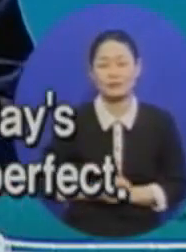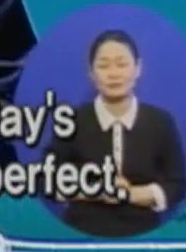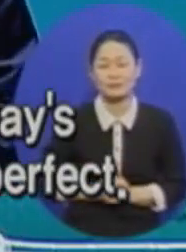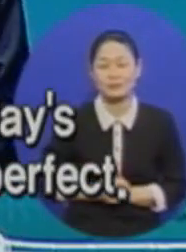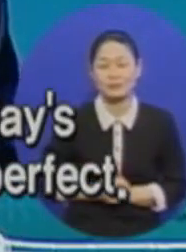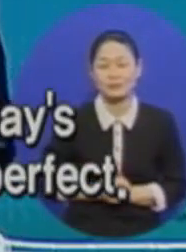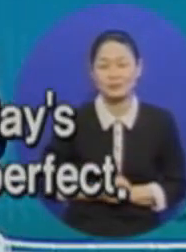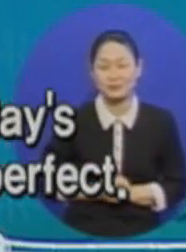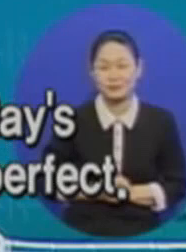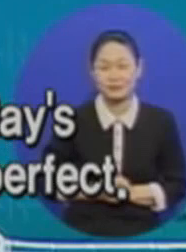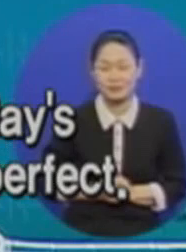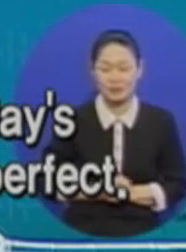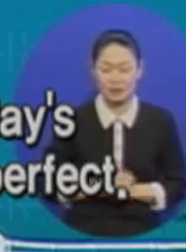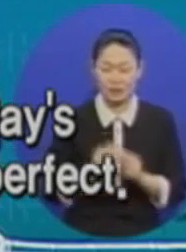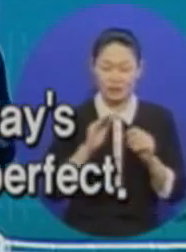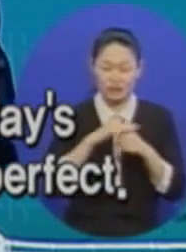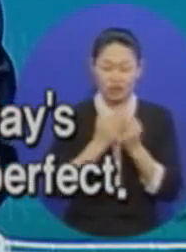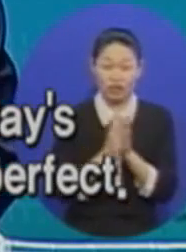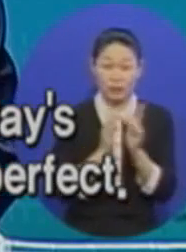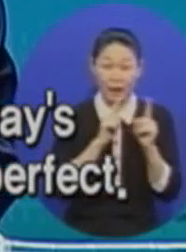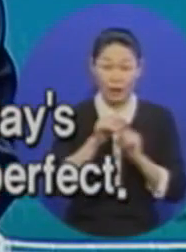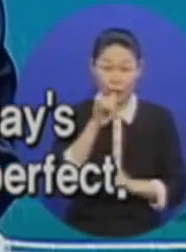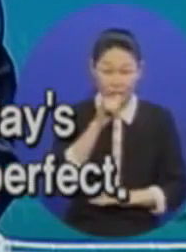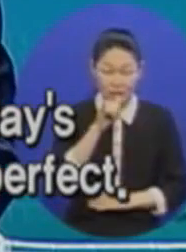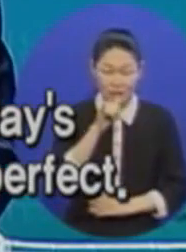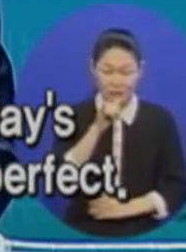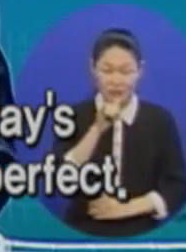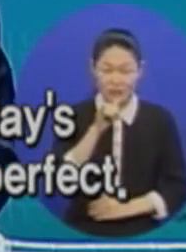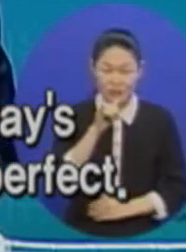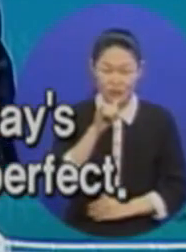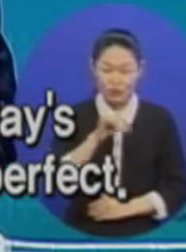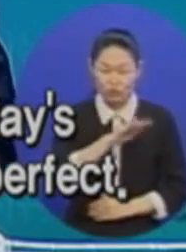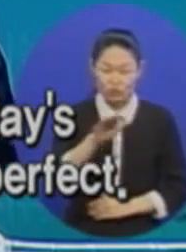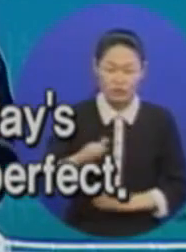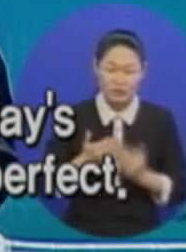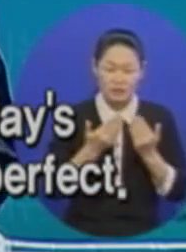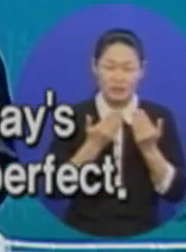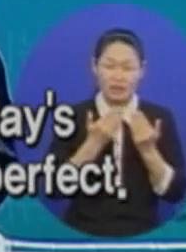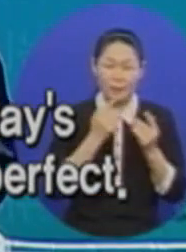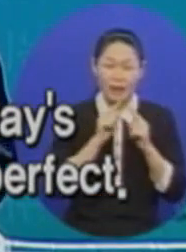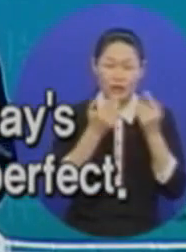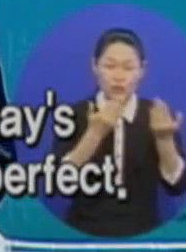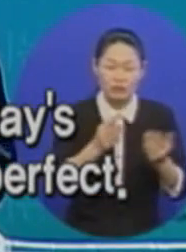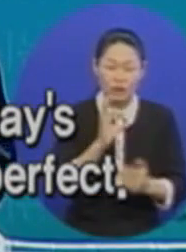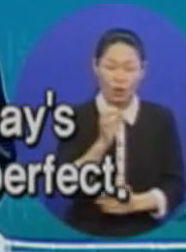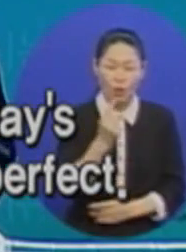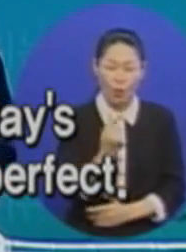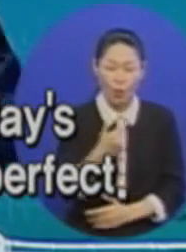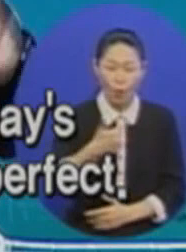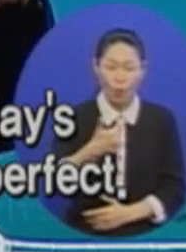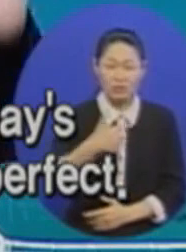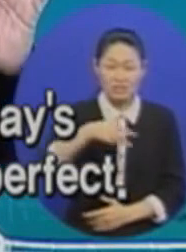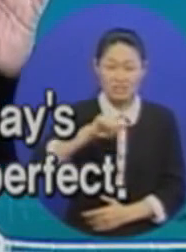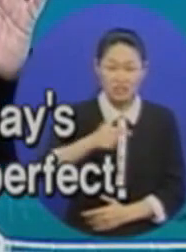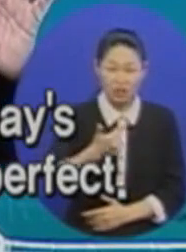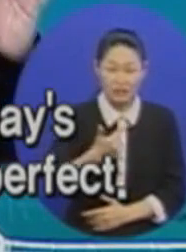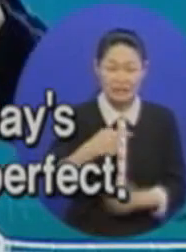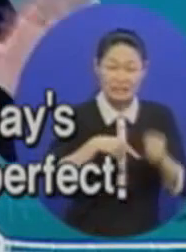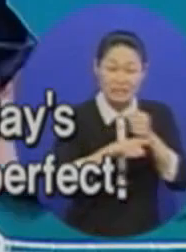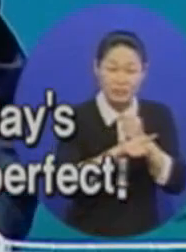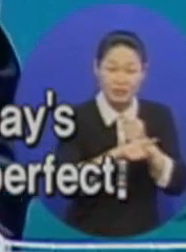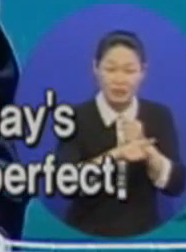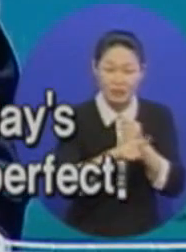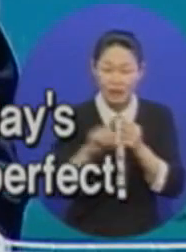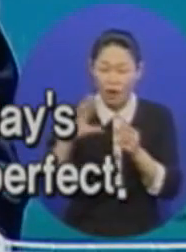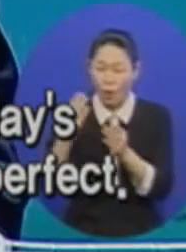내가 여기서 말하는 오늘 말씀이 우리에게 말씀하는 이온 전 하다고 하는 의미는 완벽하다 는 의미와